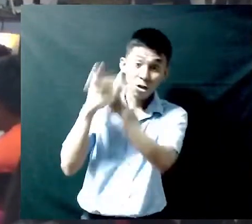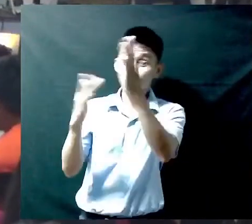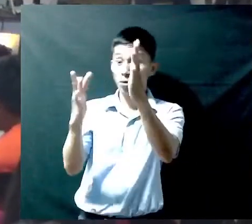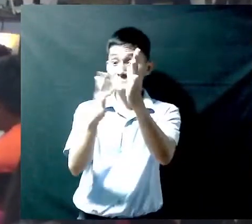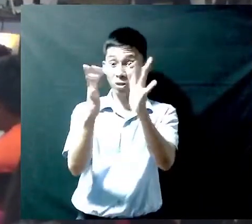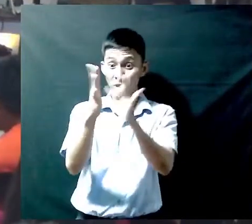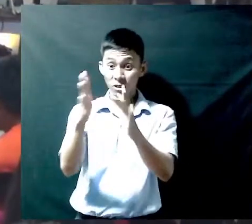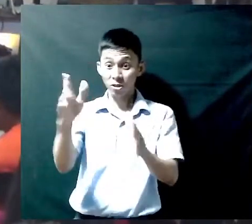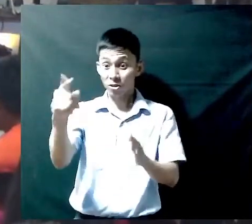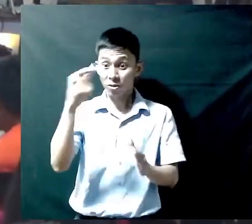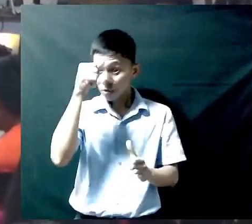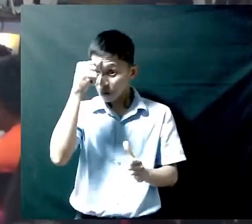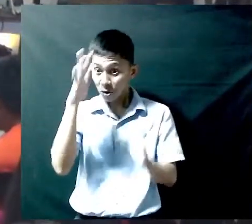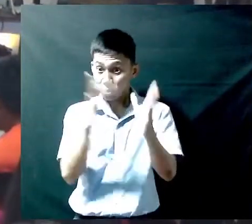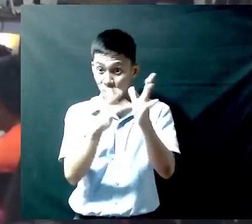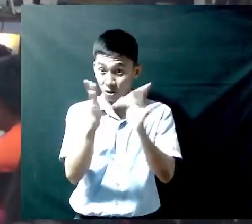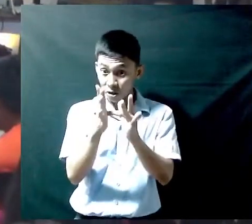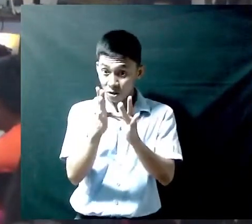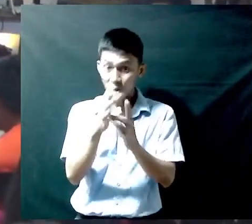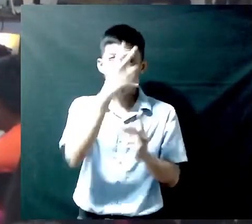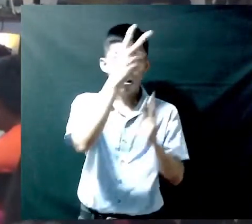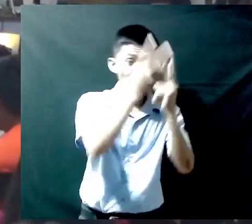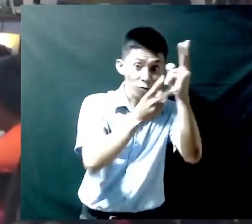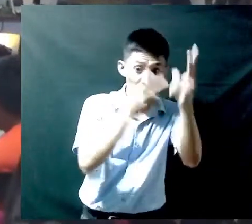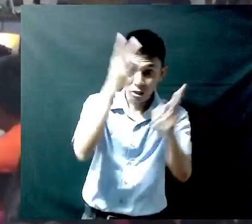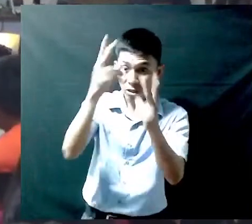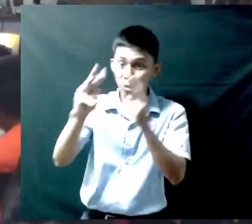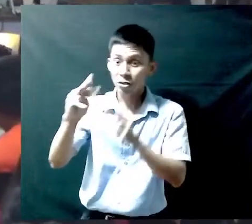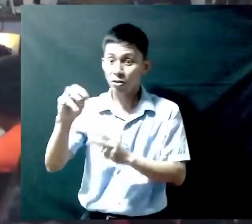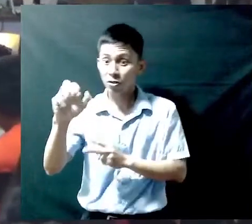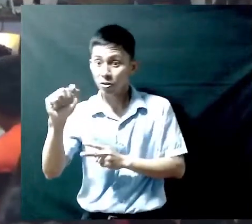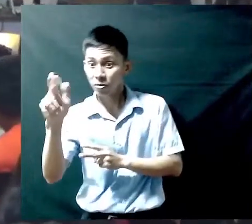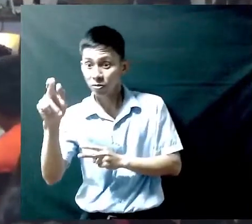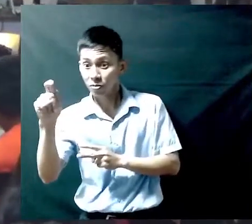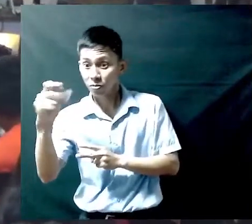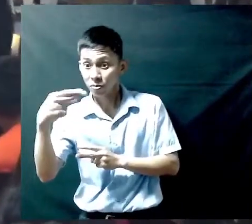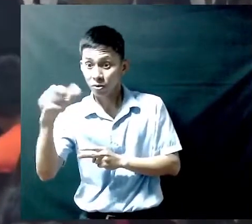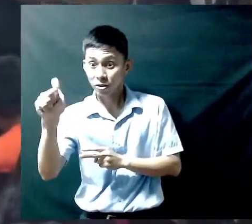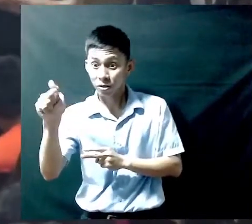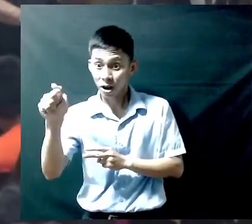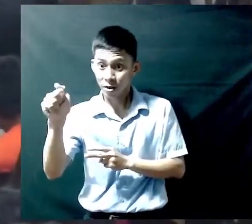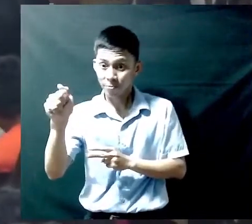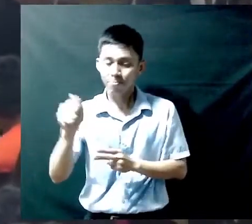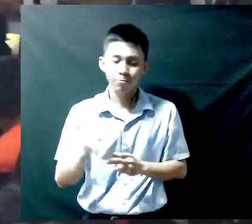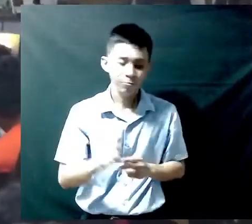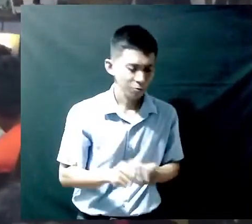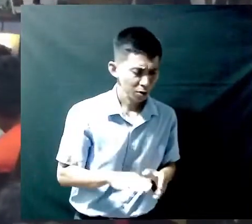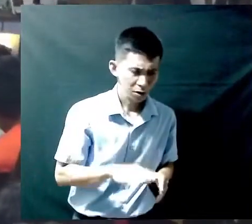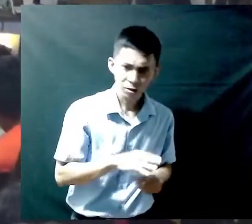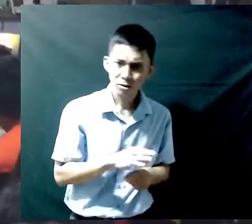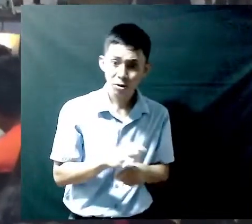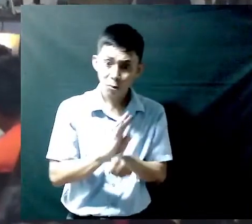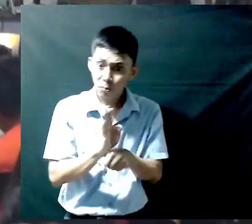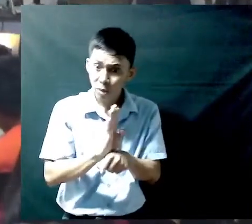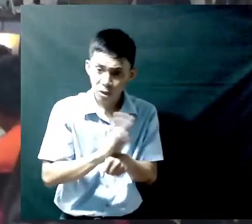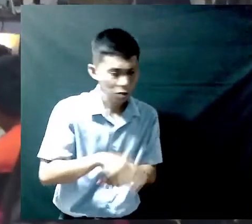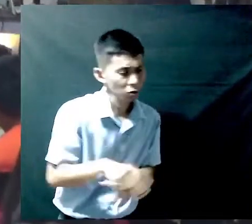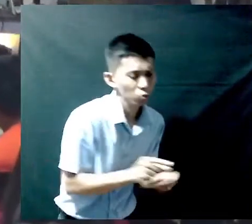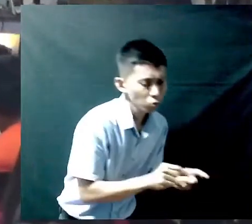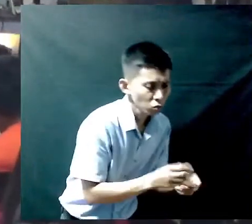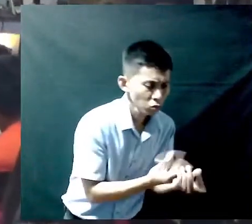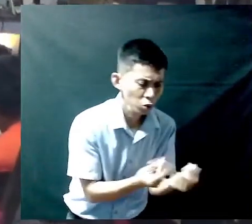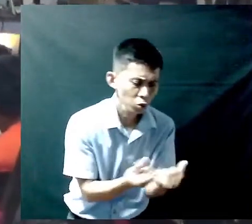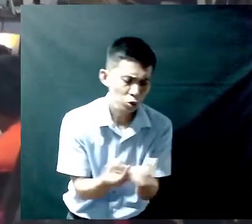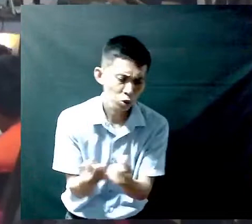Mary? The Bible says si Martha, nag-ayos, naglingkod. Mary sat down at the feet of